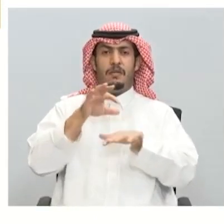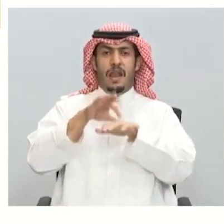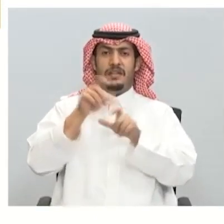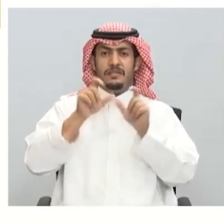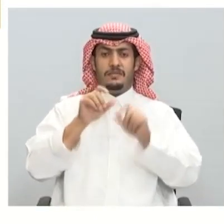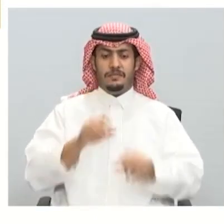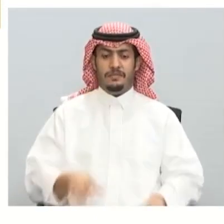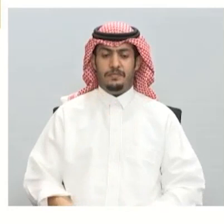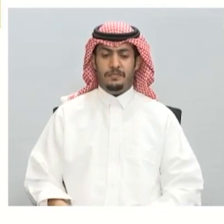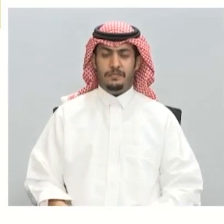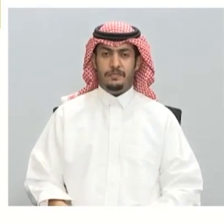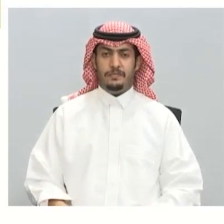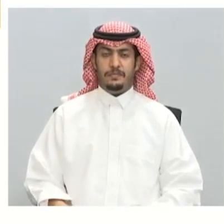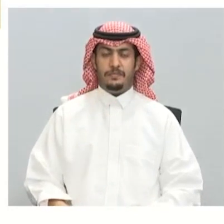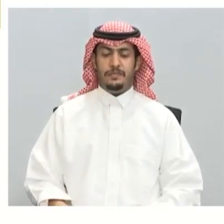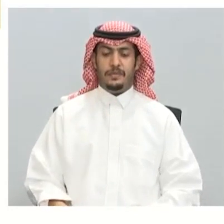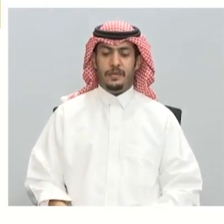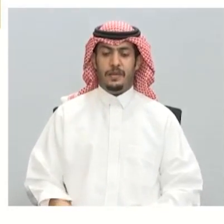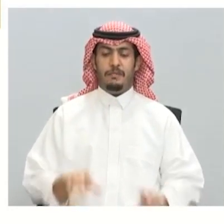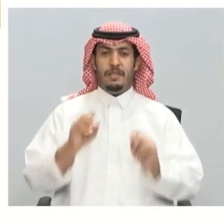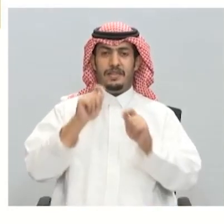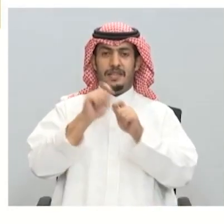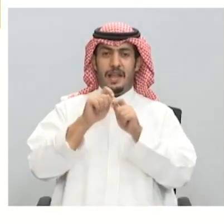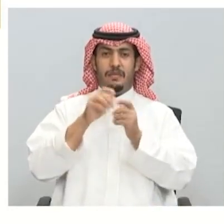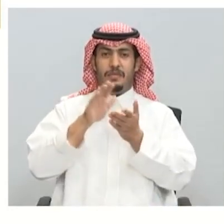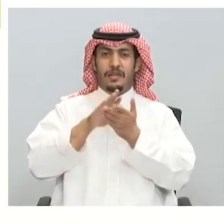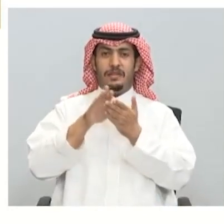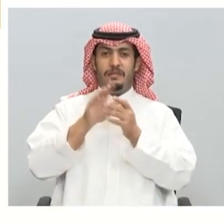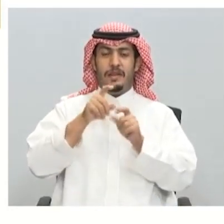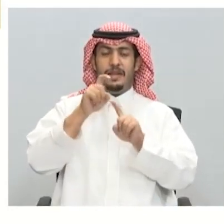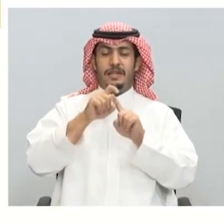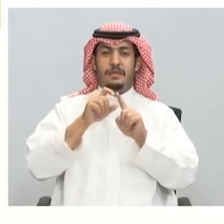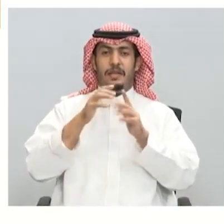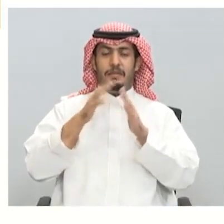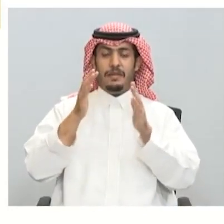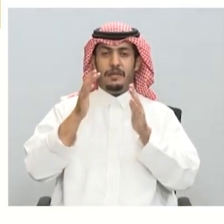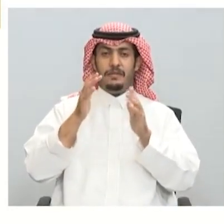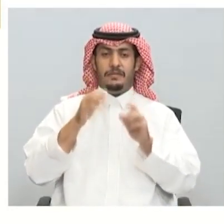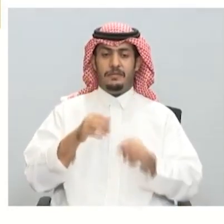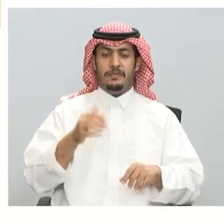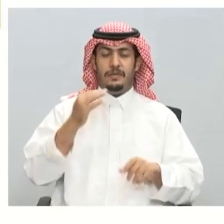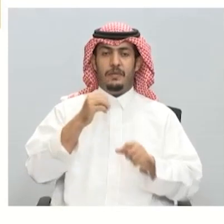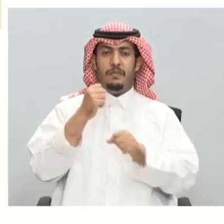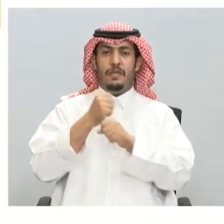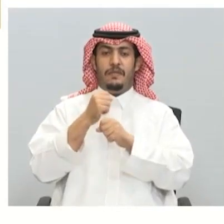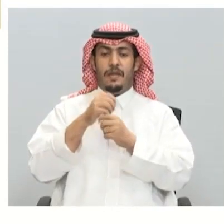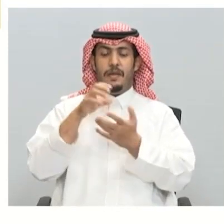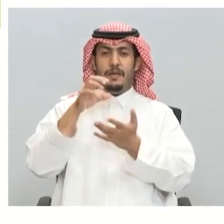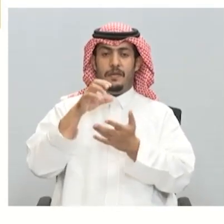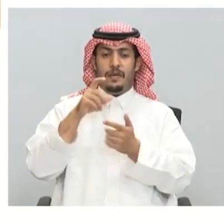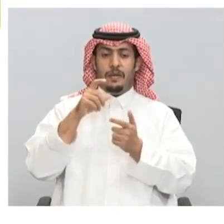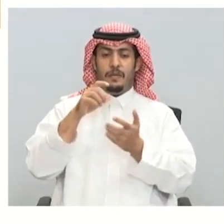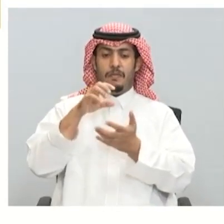بالتاكيد وذلك مثلا في الصناعه في الانتاج قد يكون هنالك نسبه كبيره كذلك في موظفي المكاتب